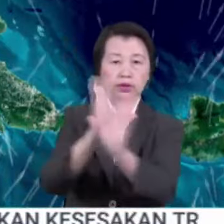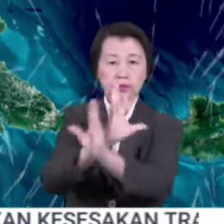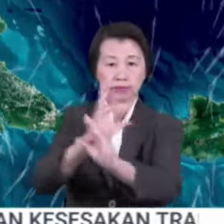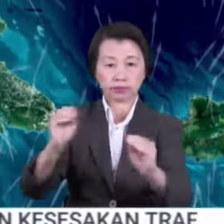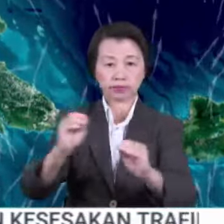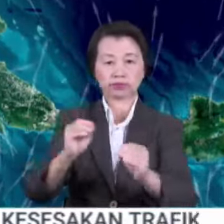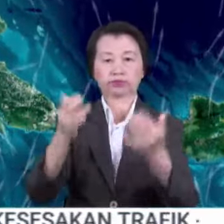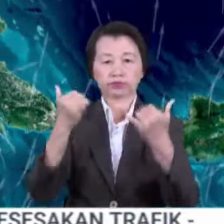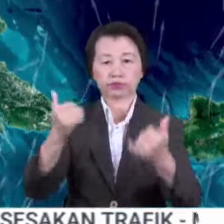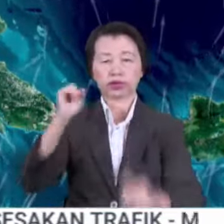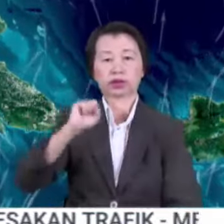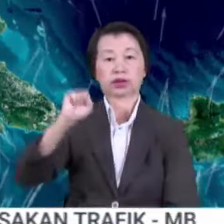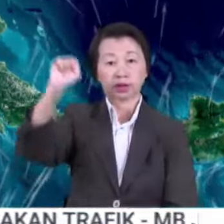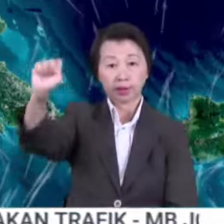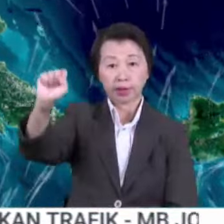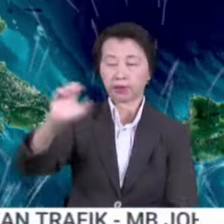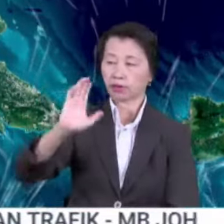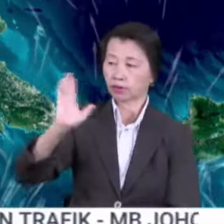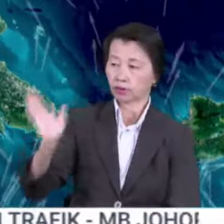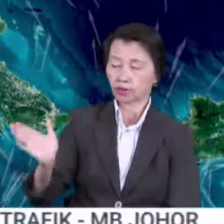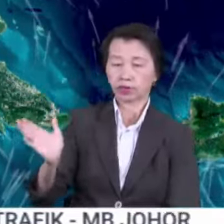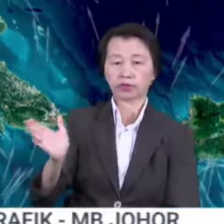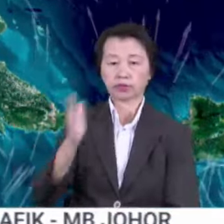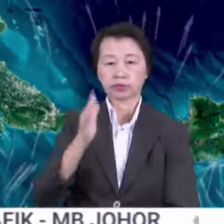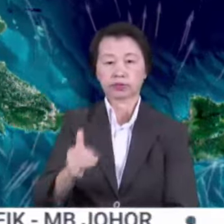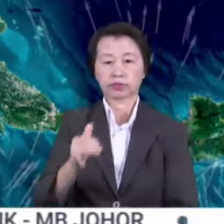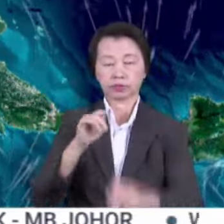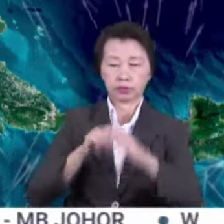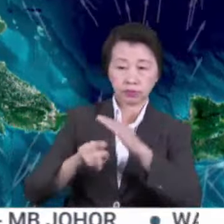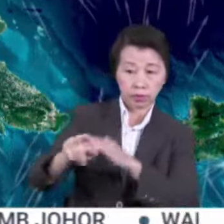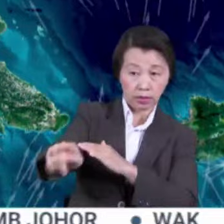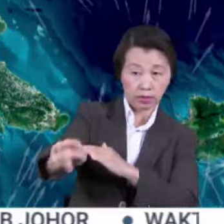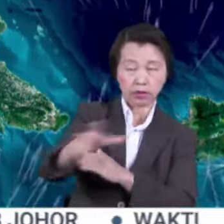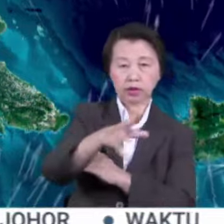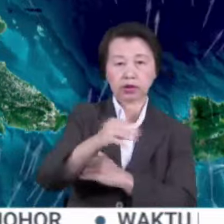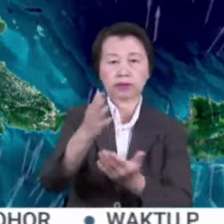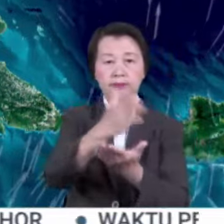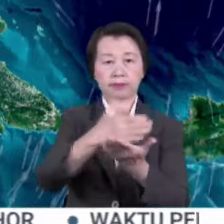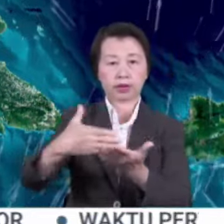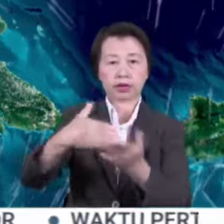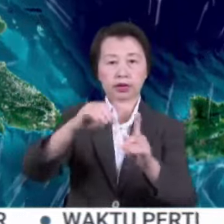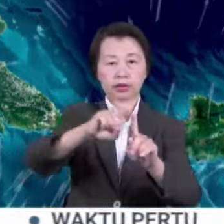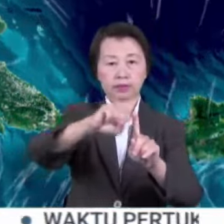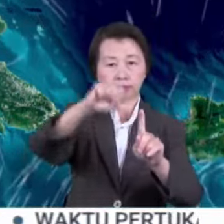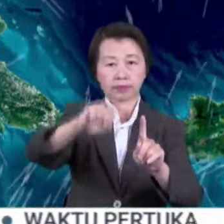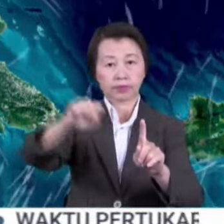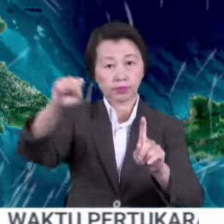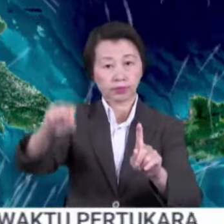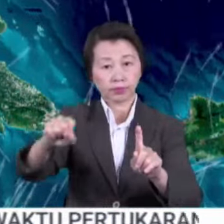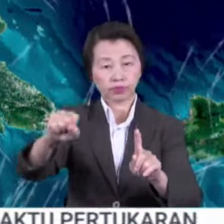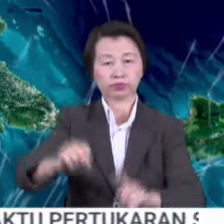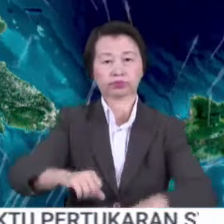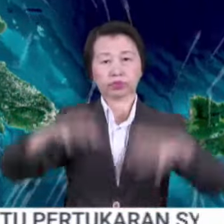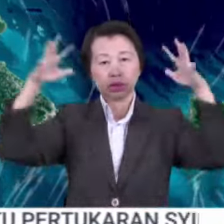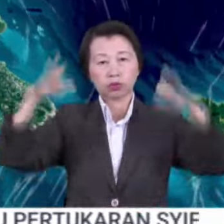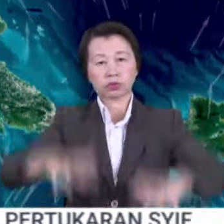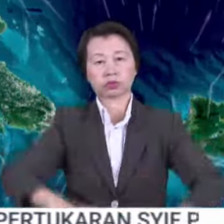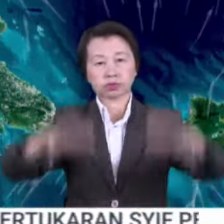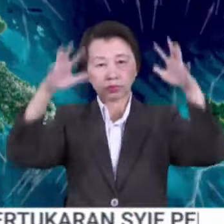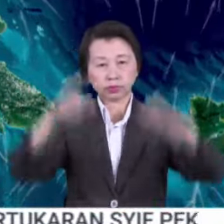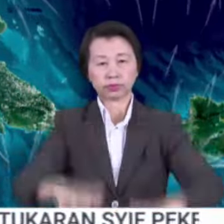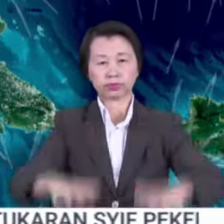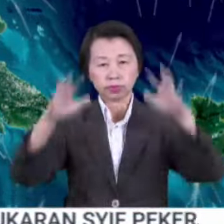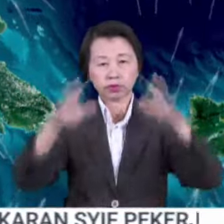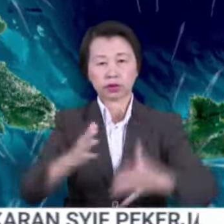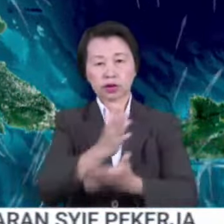seharusnya pula di Sabah keadaan cuaca hujan atau tumpu di bagian pedalaman dan juga di bagian sadakan keadaan cuaca hujan terutamanya sedang